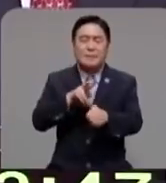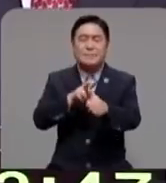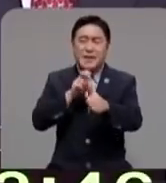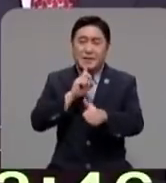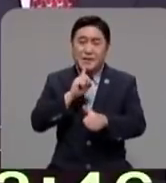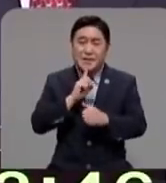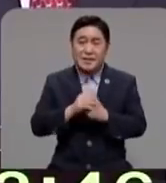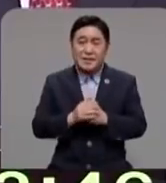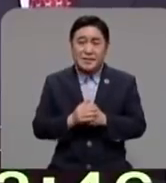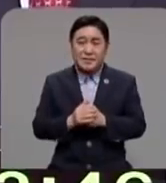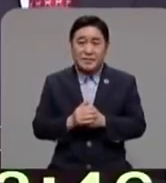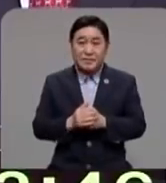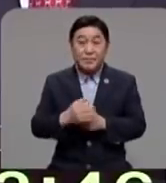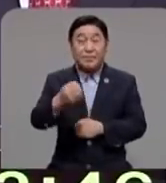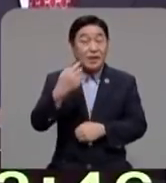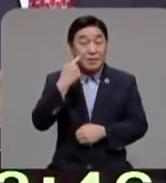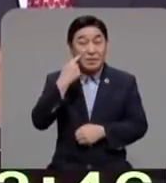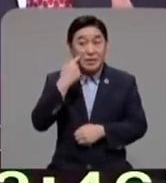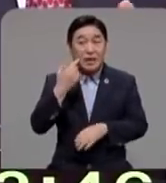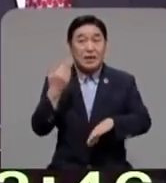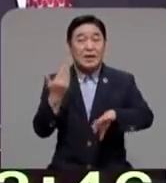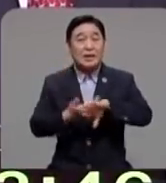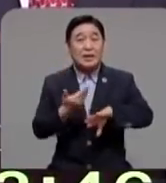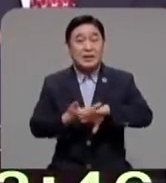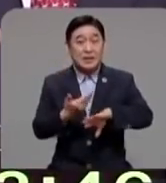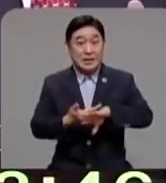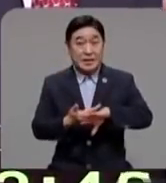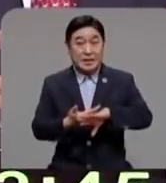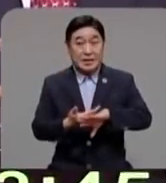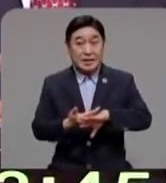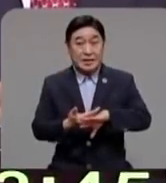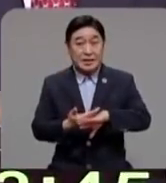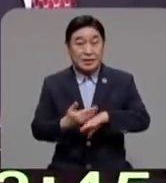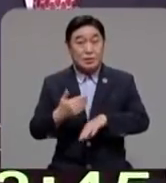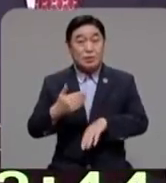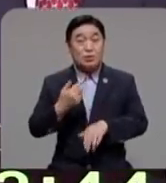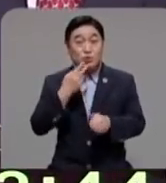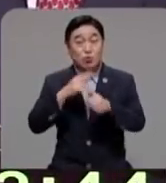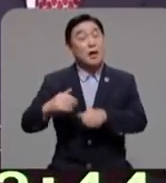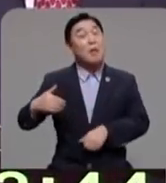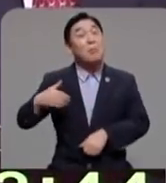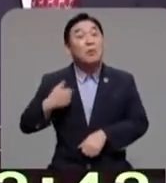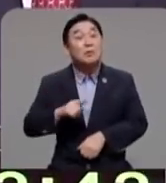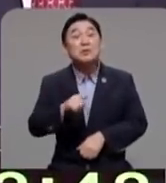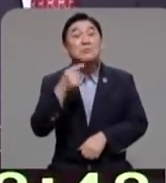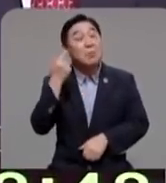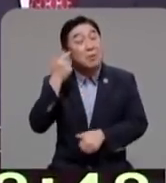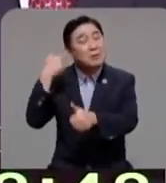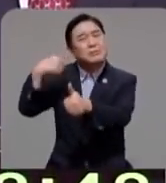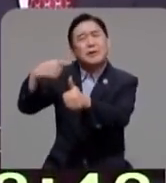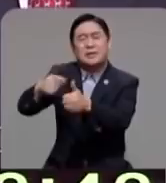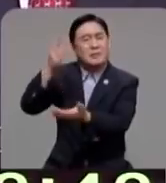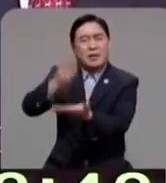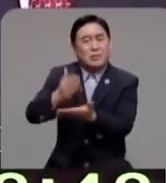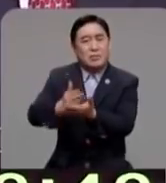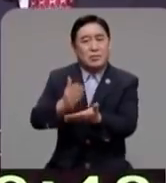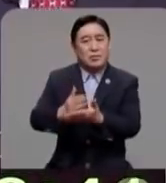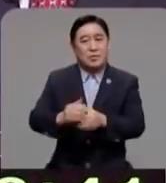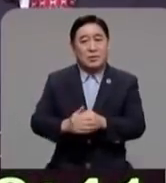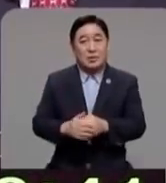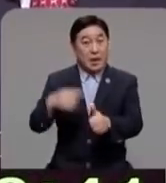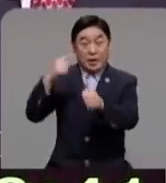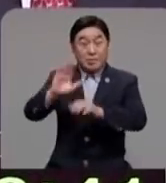나는 말씀해 보세요. 아니 뭐 작게 다른 이런 얘기하는 게 아니고요. 모르시죠? 이런 식으로 해가지고 가르치려고 하는 건